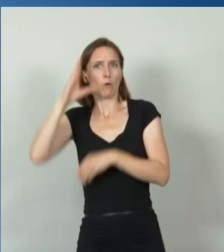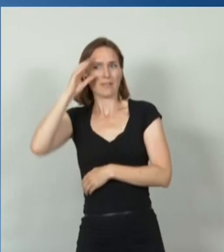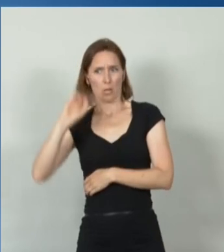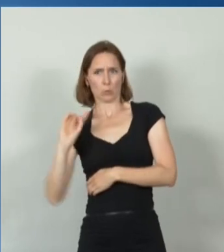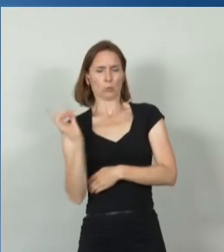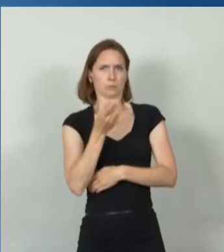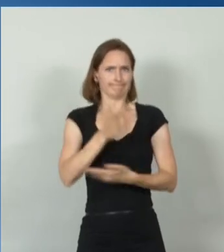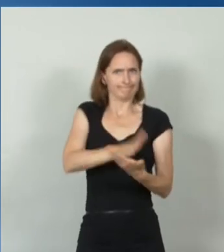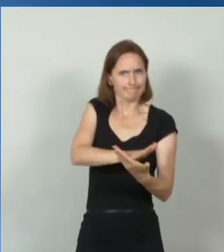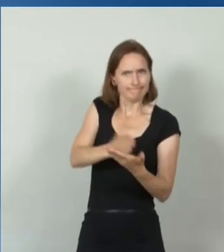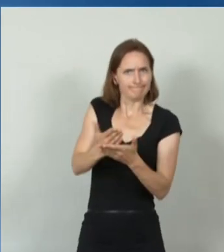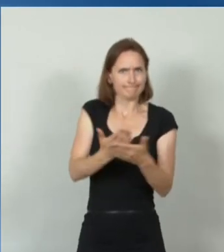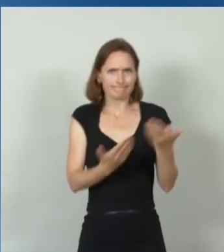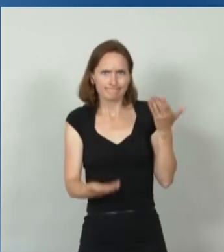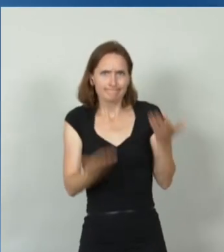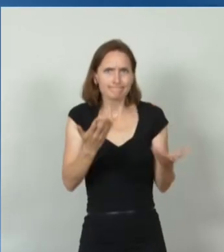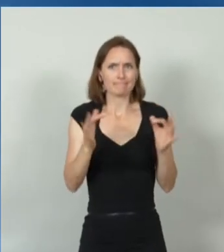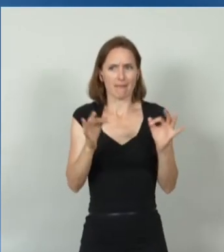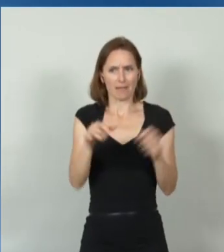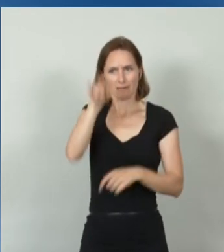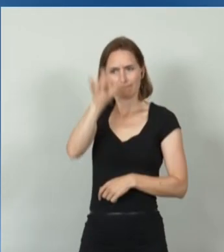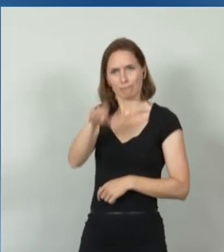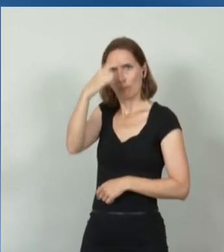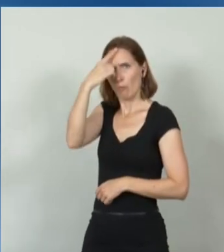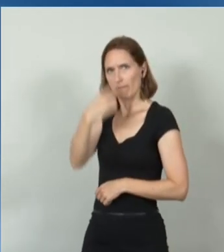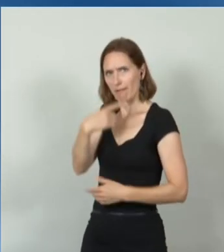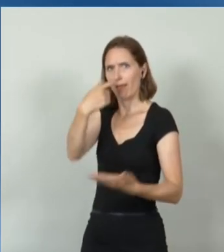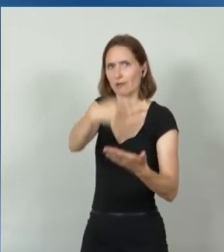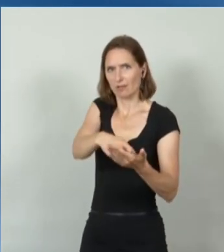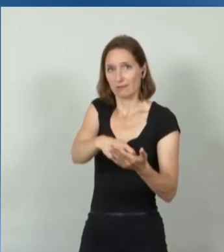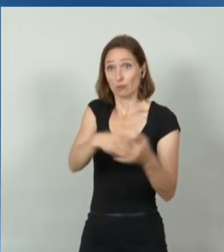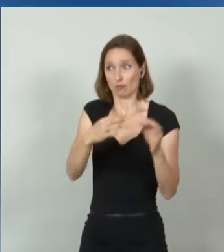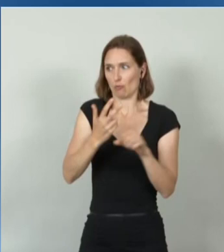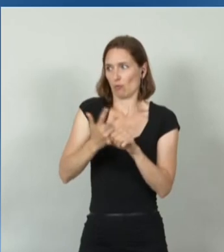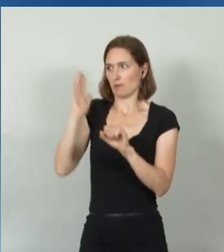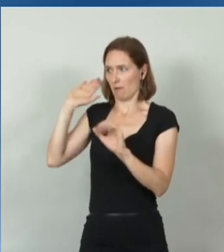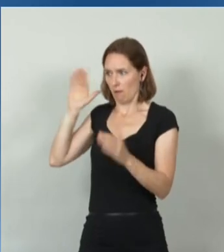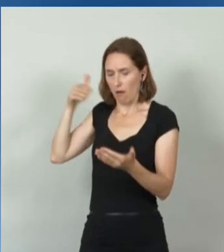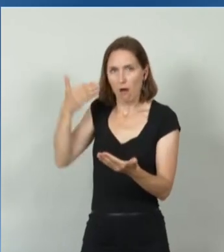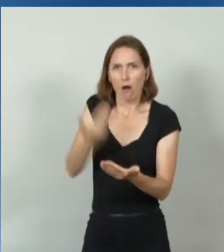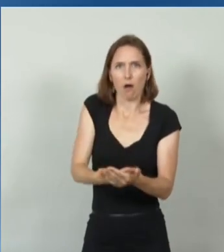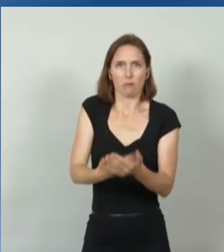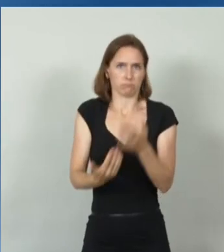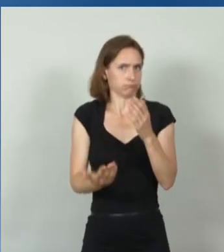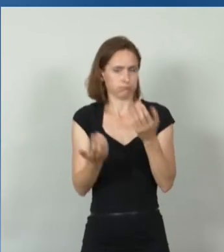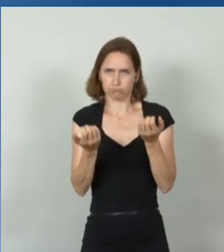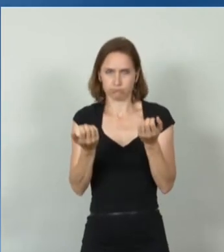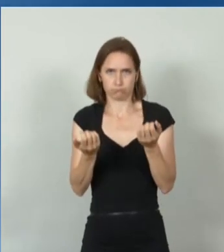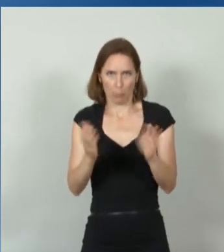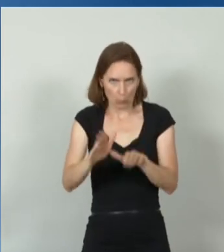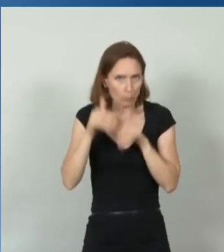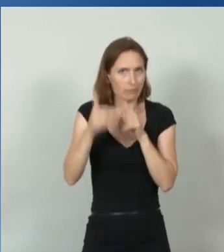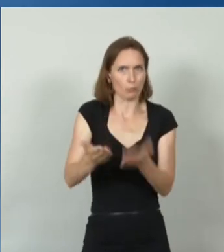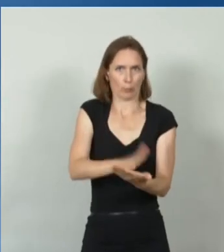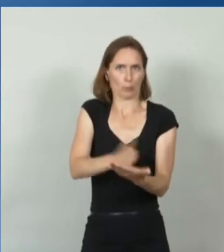n'ont cessé d'être confirmés dans les trois années qui viennent de passer et sans refaire l'intégralité de cette histoire